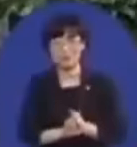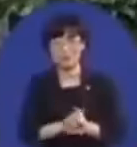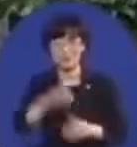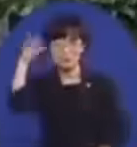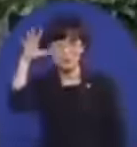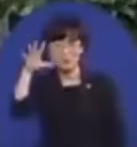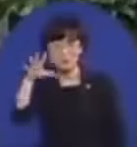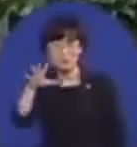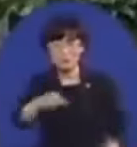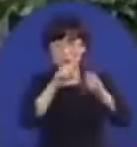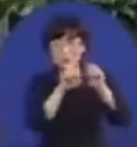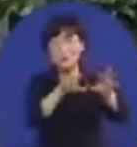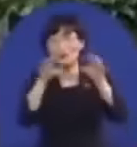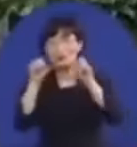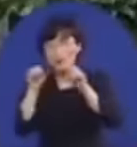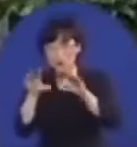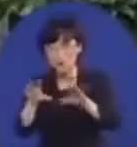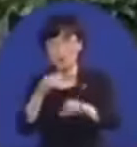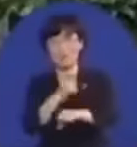빛을 전도하는